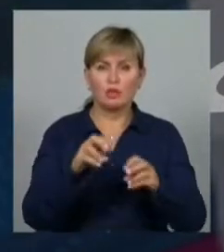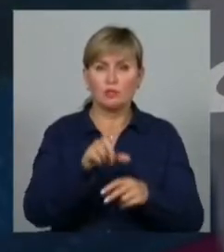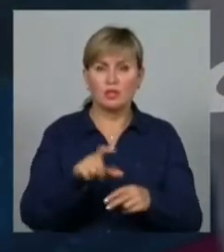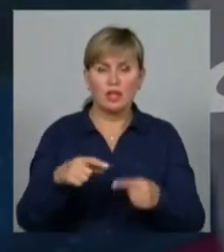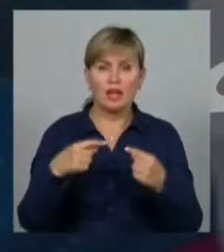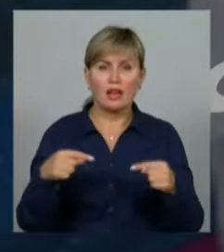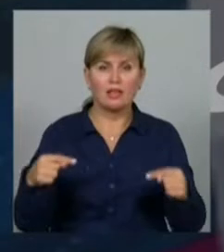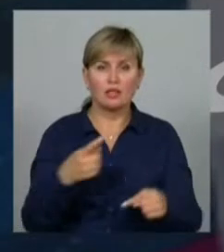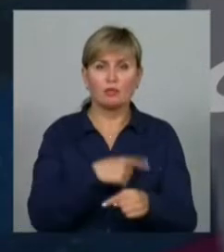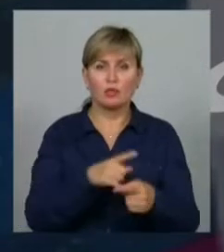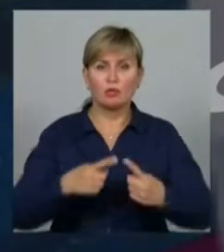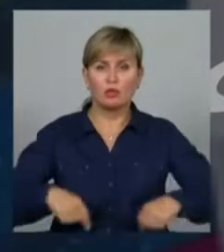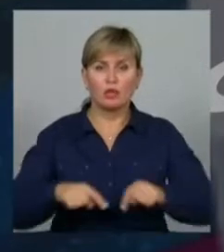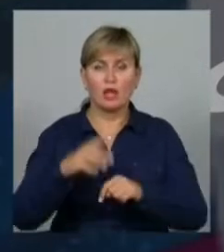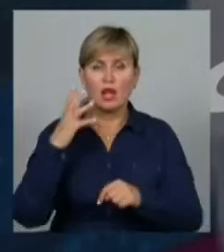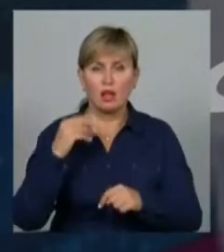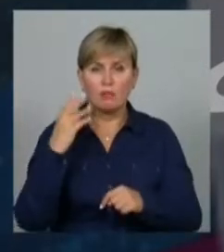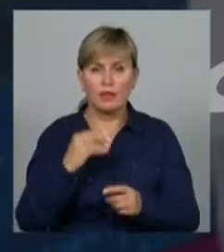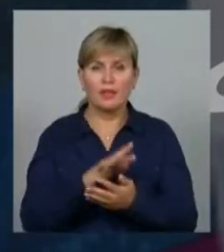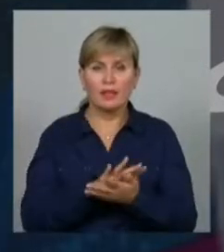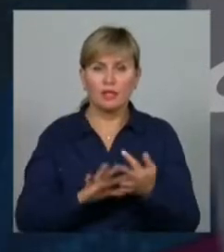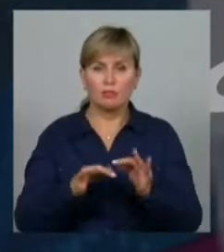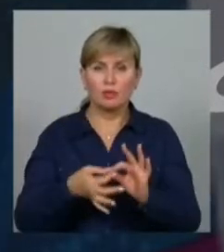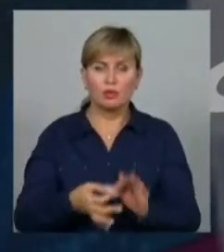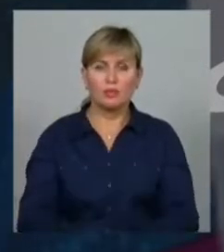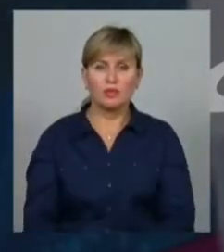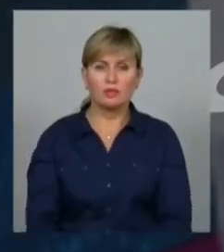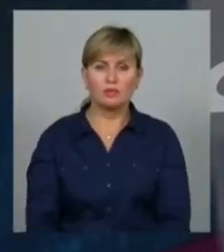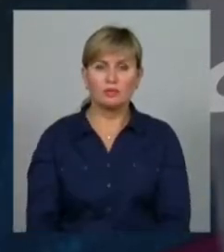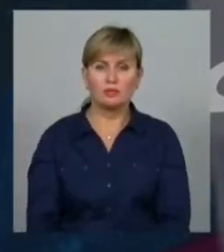разных медучреждений Алматы. Айдана Нураш расскажет подробнее.